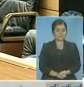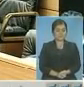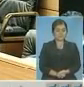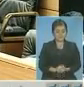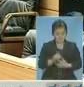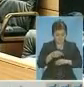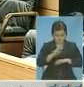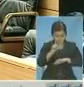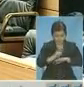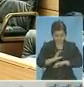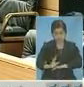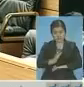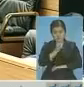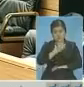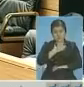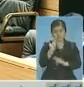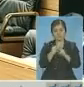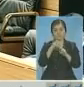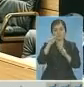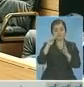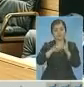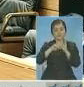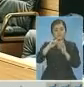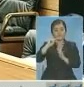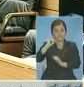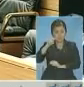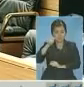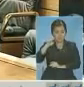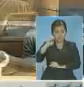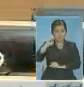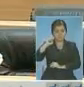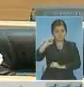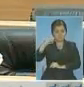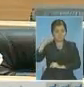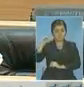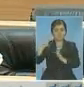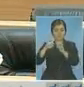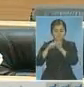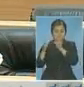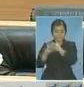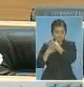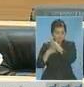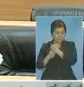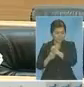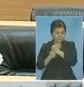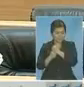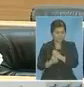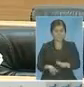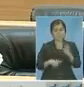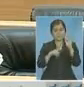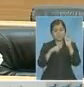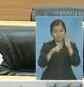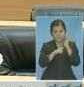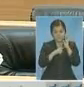กับเรียนท่านประธานสภาที่เคารพชั้นนางสาวรังสีมาล้อรัศมีสมาชิกสภาผู้แทนราษฎรพรรคประชาธิปัตย์จังหวัดสมุทรสงคร